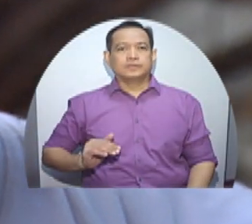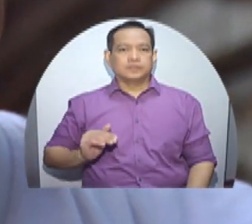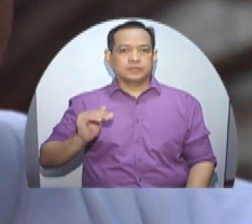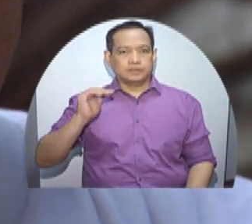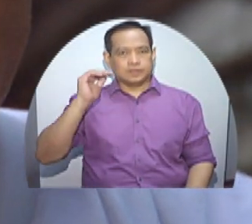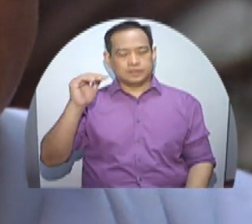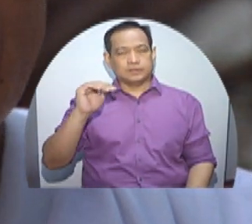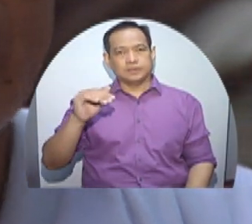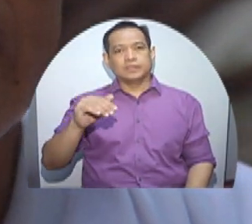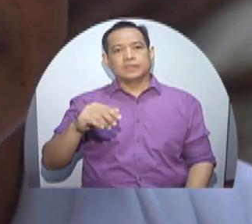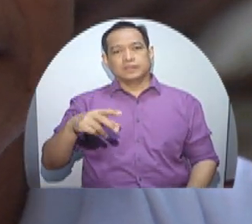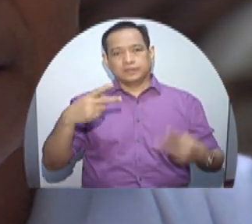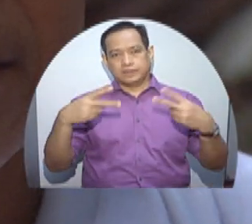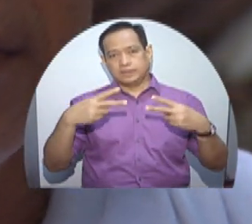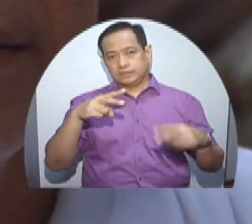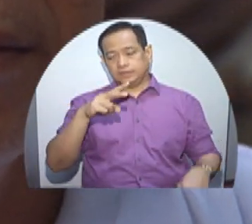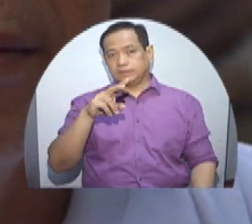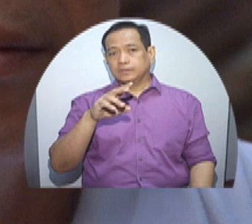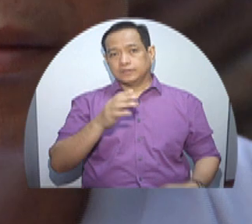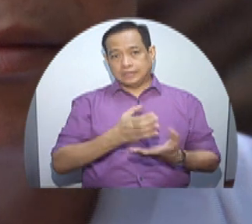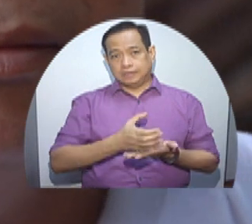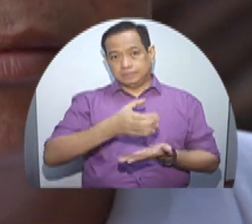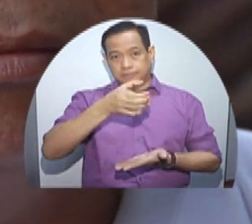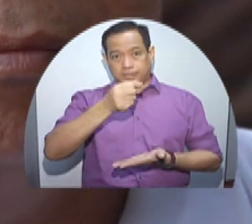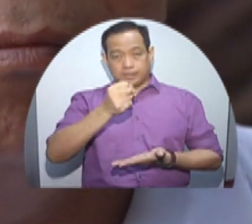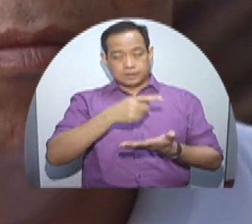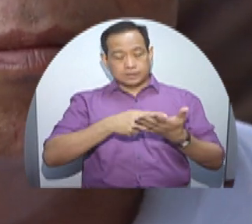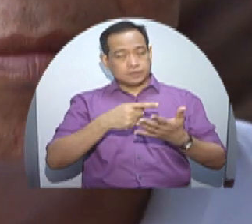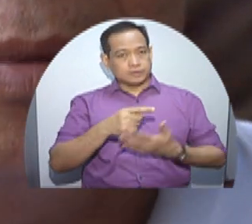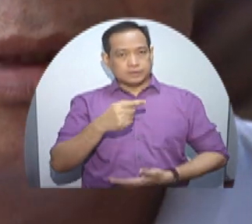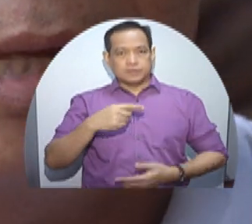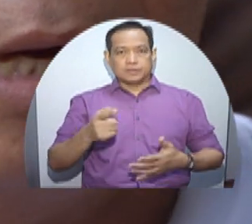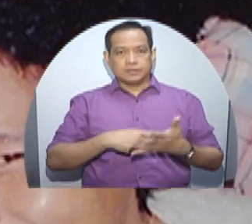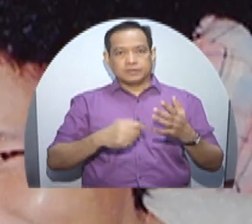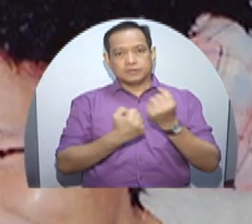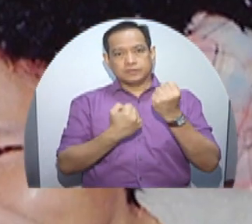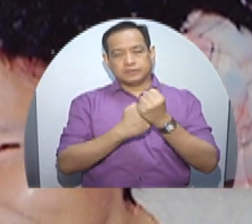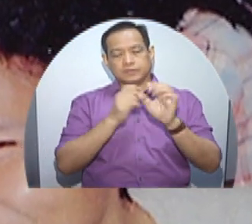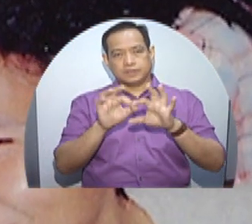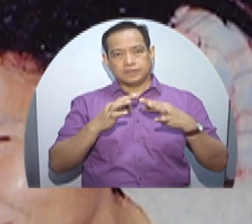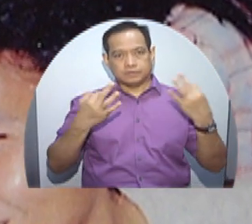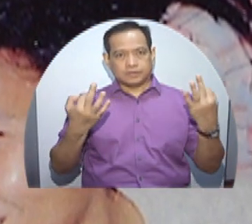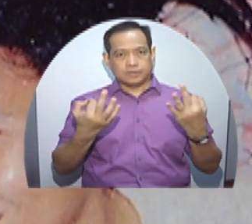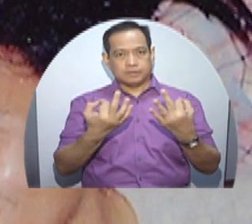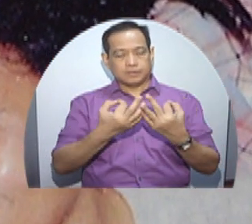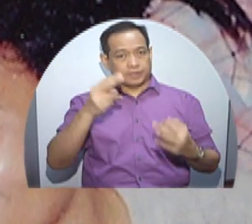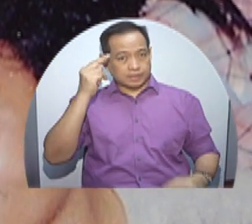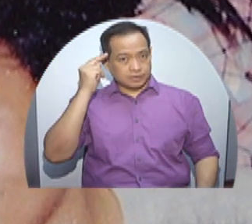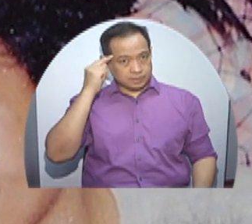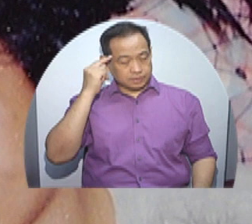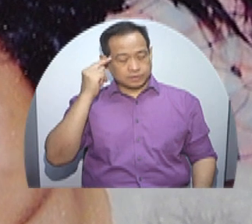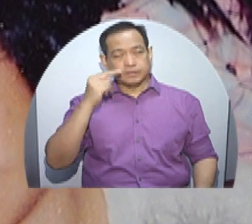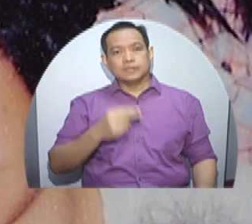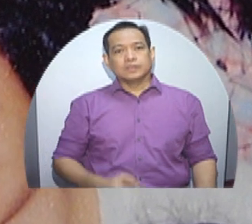Mula pagkabata, pagbubuti na ang ikinabubuhay ni Mang Narciso David. Naitaguyod niya ang kanyang pamilya, pati